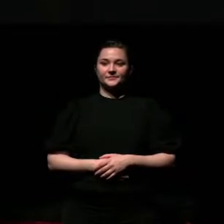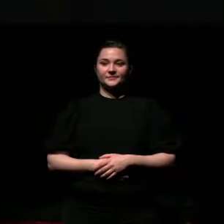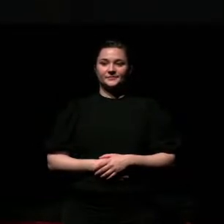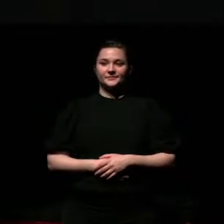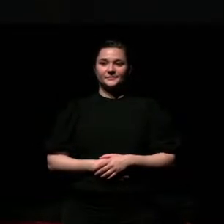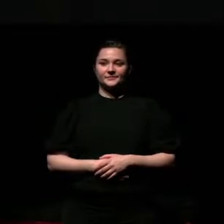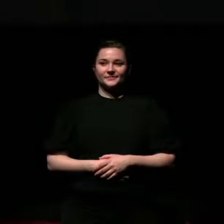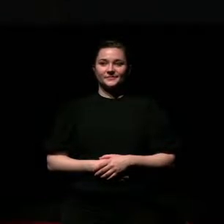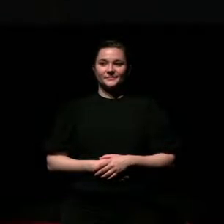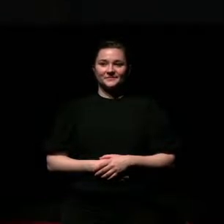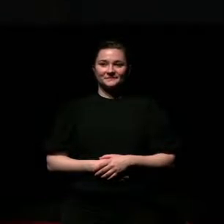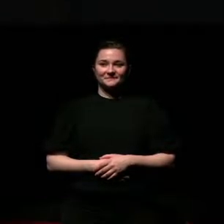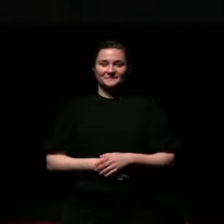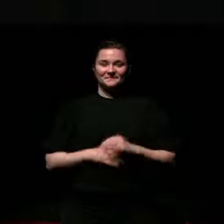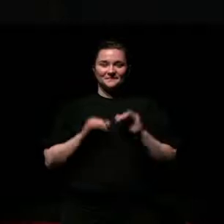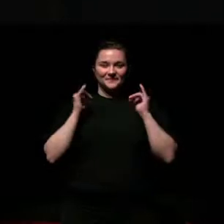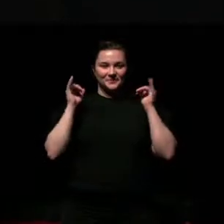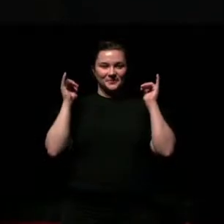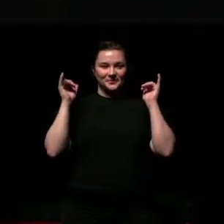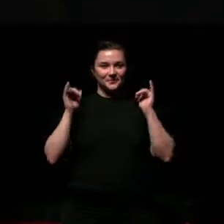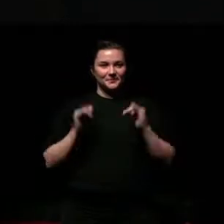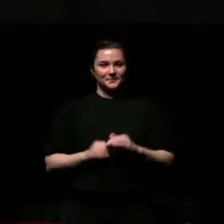le.